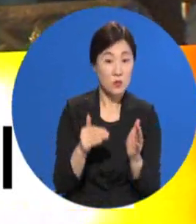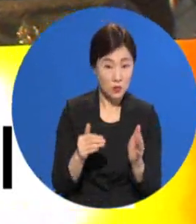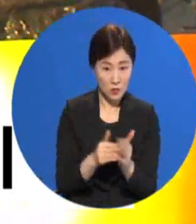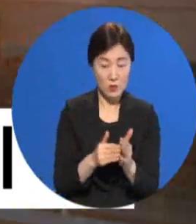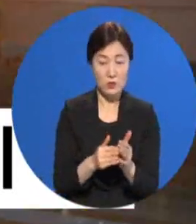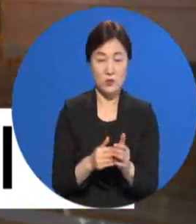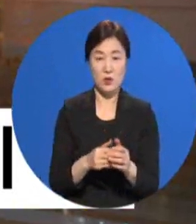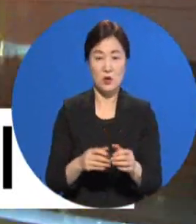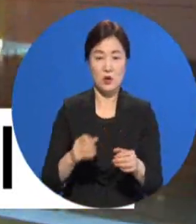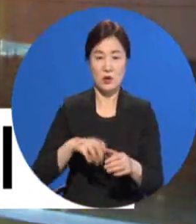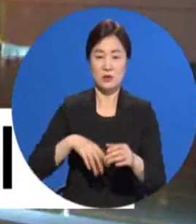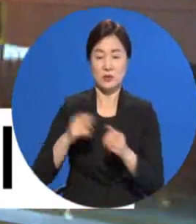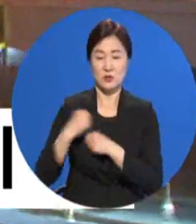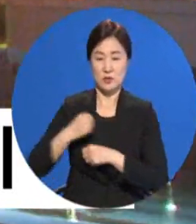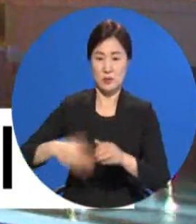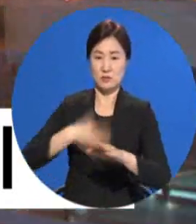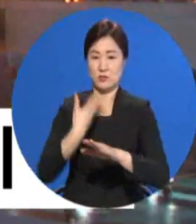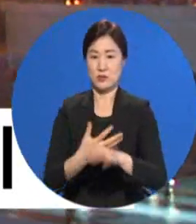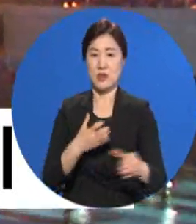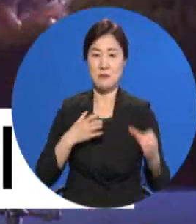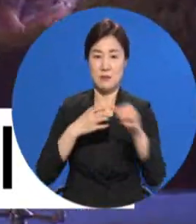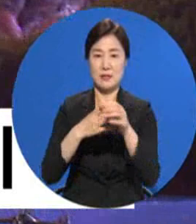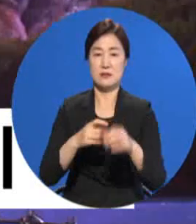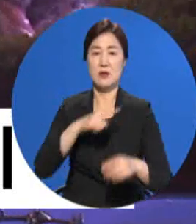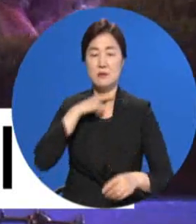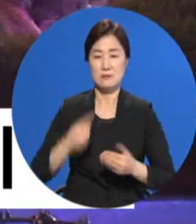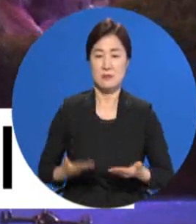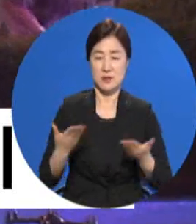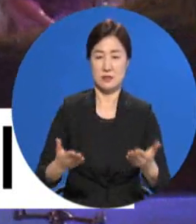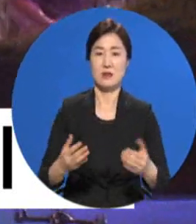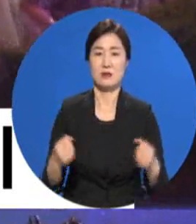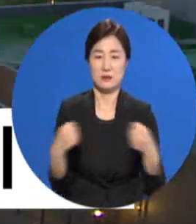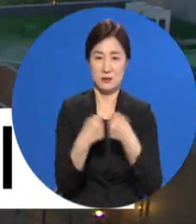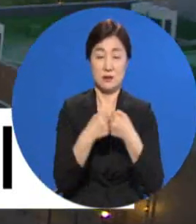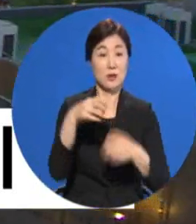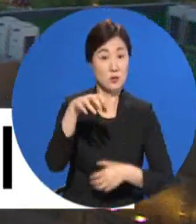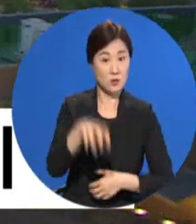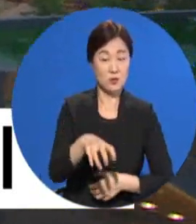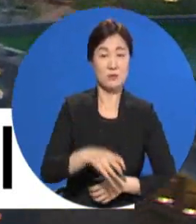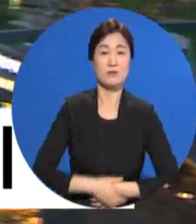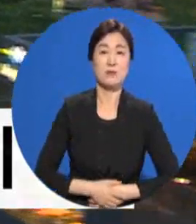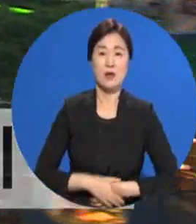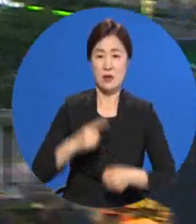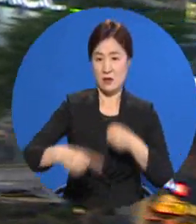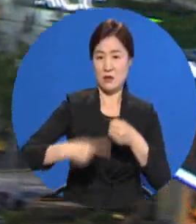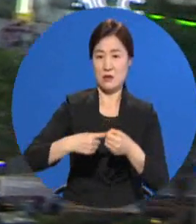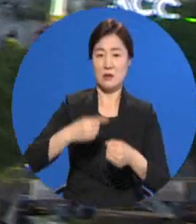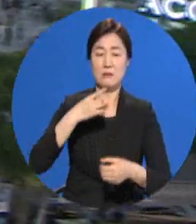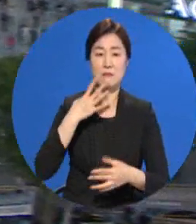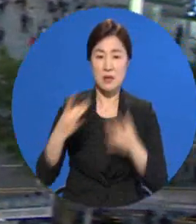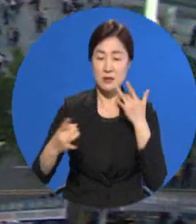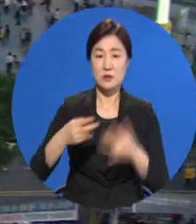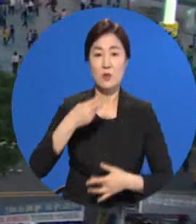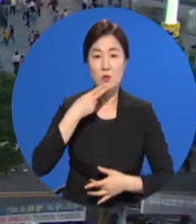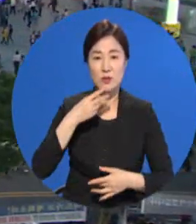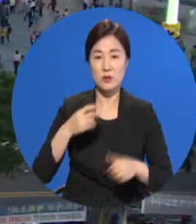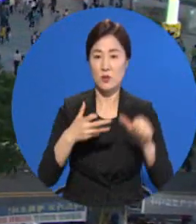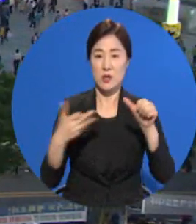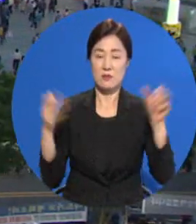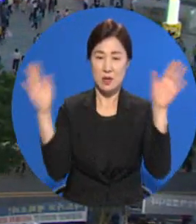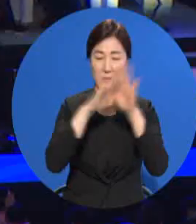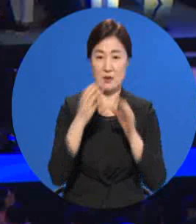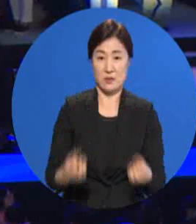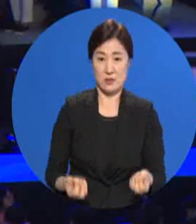진압에 맞서 시민군이 목숨을 걸고 항쟁했던 5.18 사적지입니다. 한 해도 빠짐없이 5.18 전야제가 옛